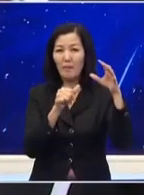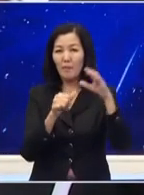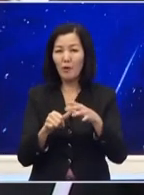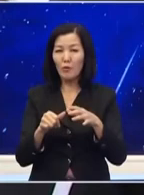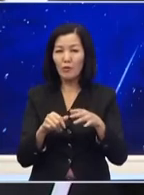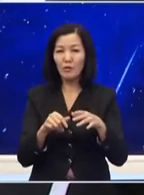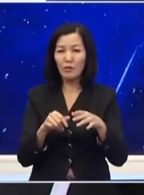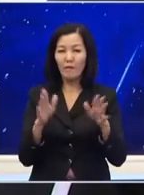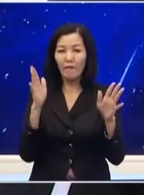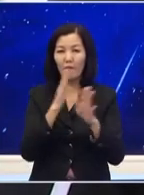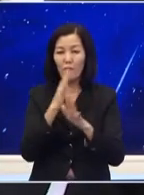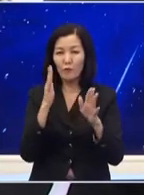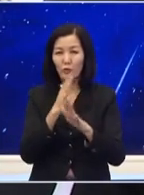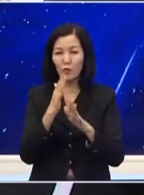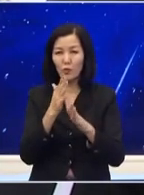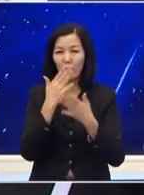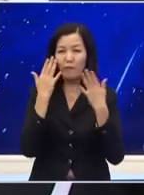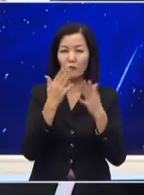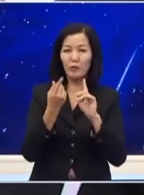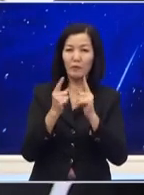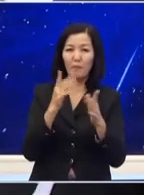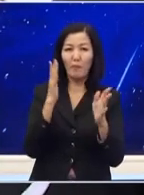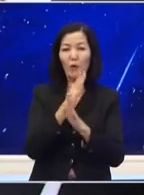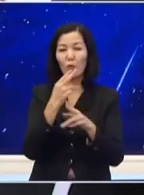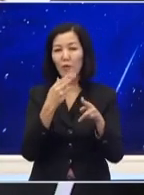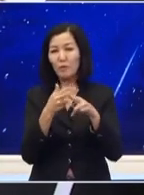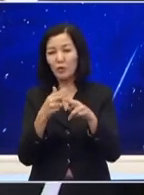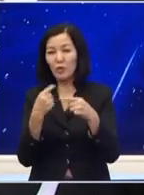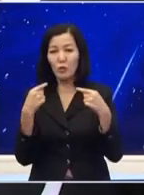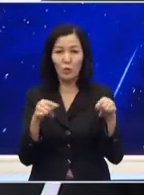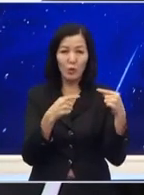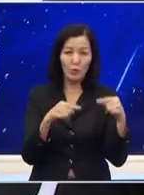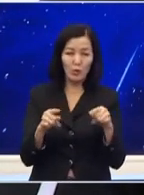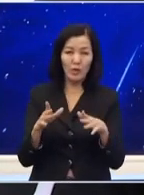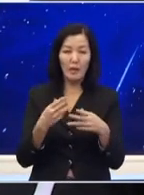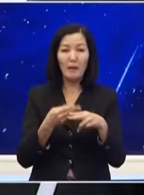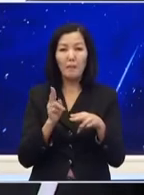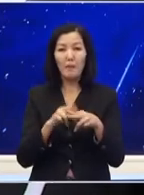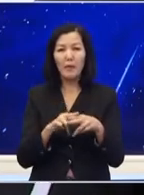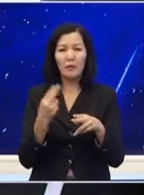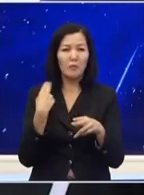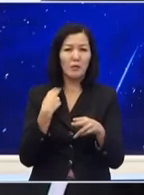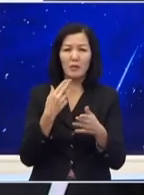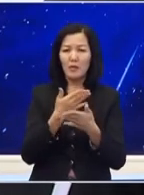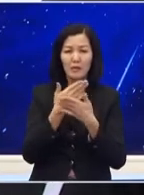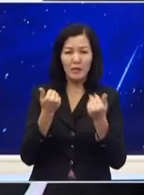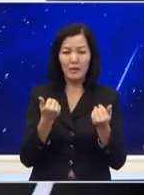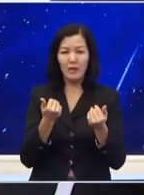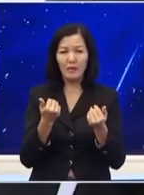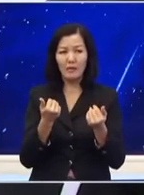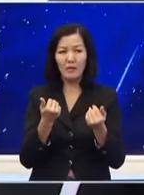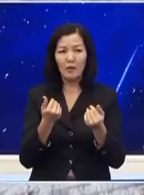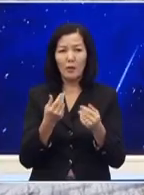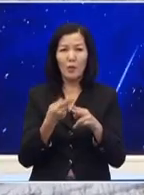меняется постоянно. То есть сегодня одни погодные условия, завтра другие. Поэтому он не надоедает, не приедается.